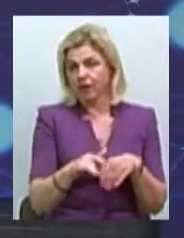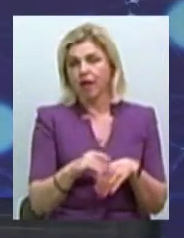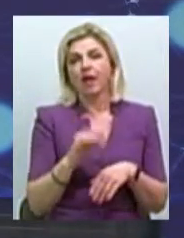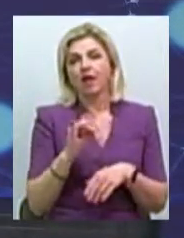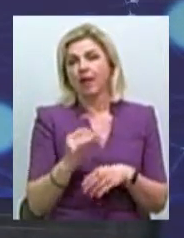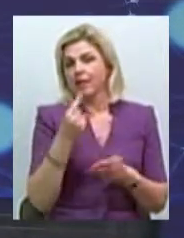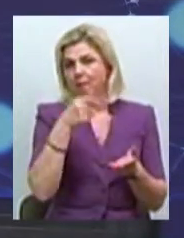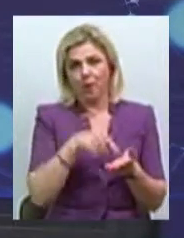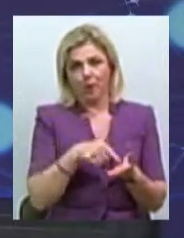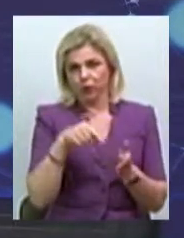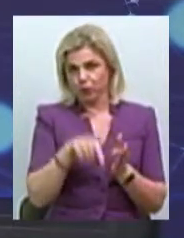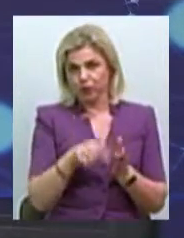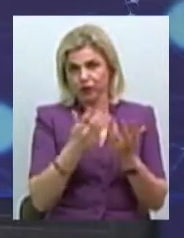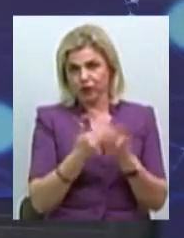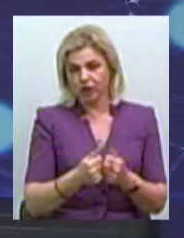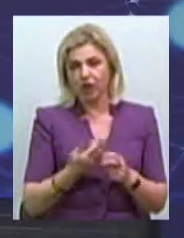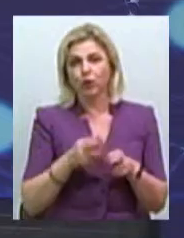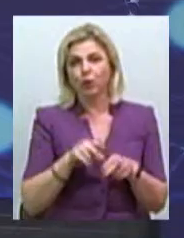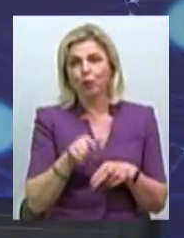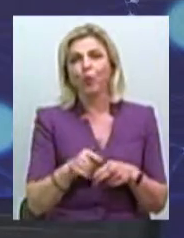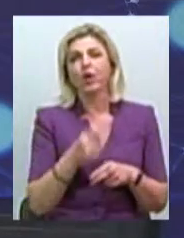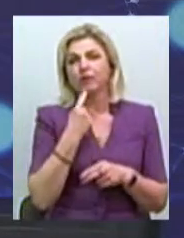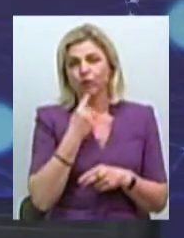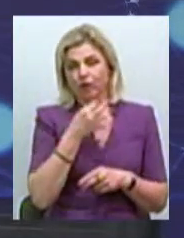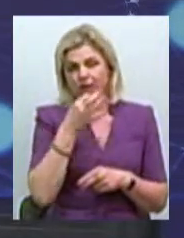не попаде сюди. Тому таку цифру назвати не можна.